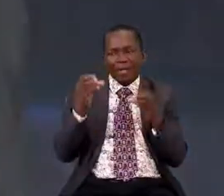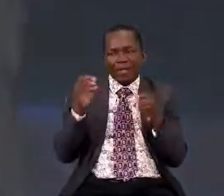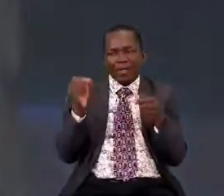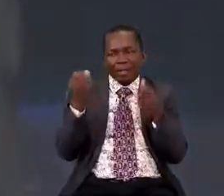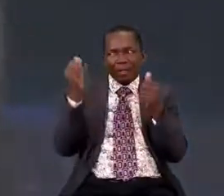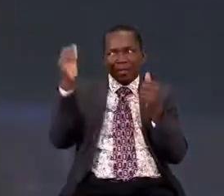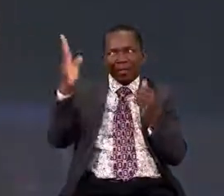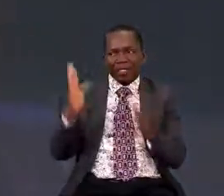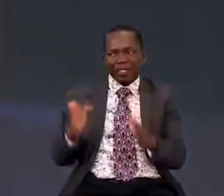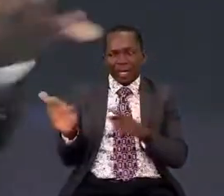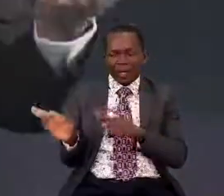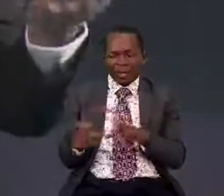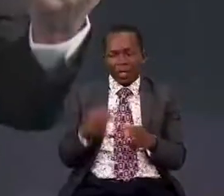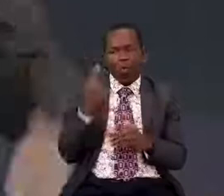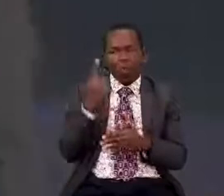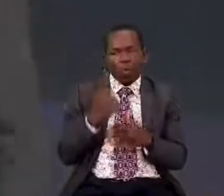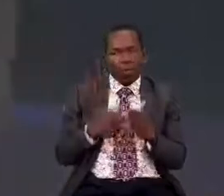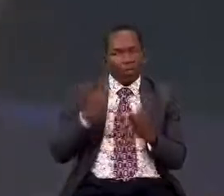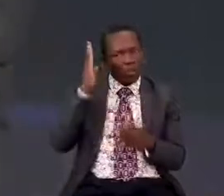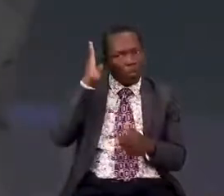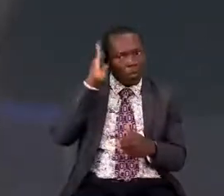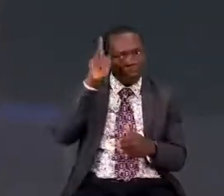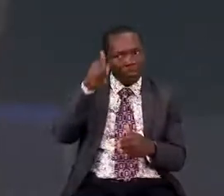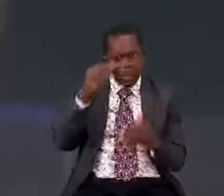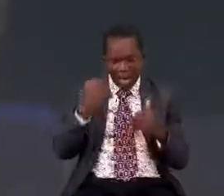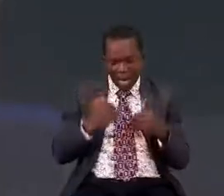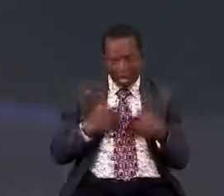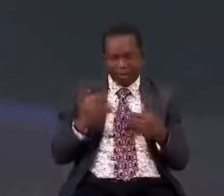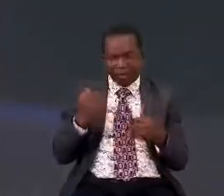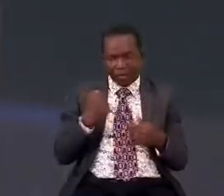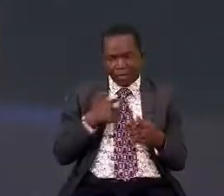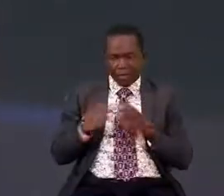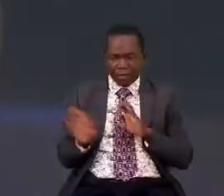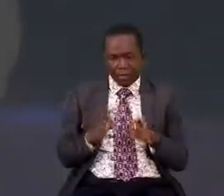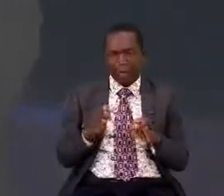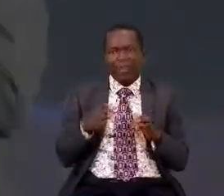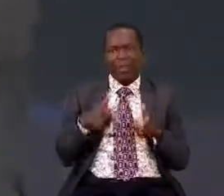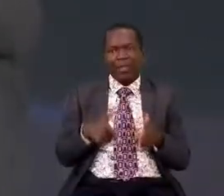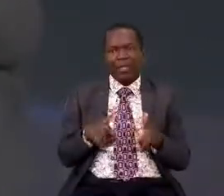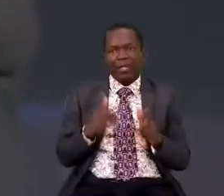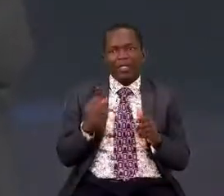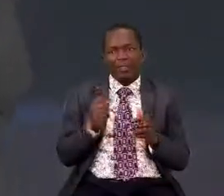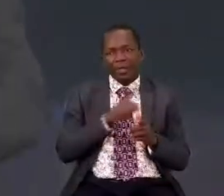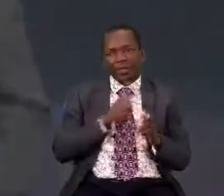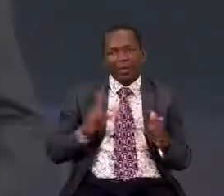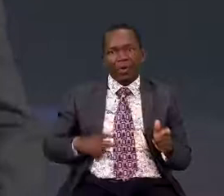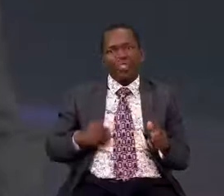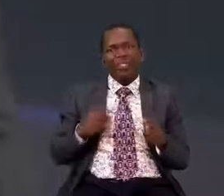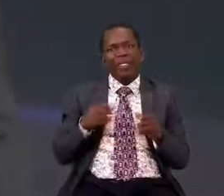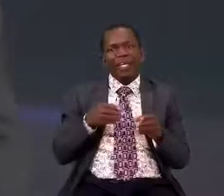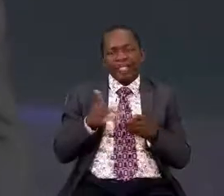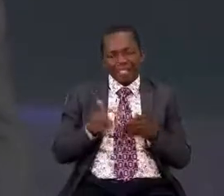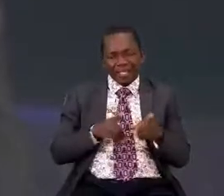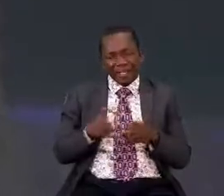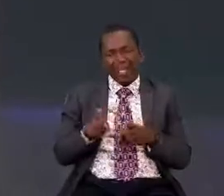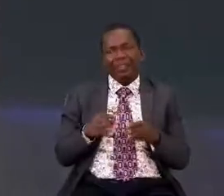de définir, permets au Seigneur de dicter, permets au Seigneur de décrire. Voici ce que tu dois